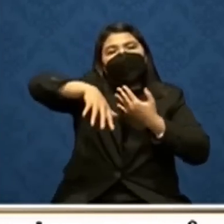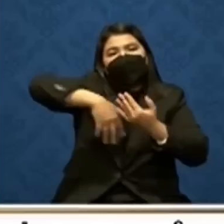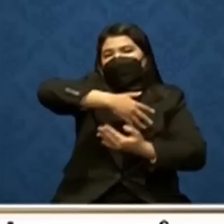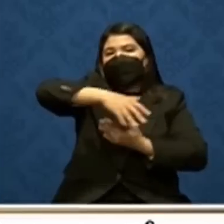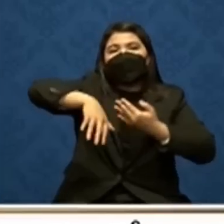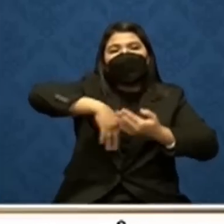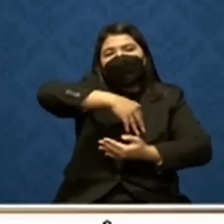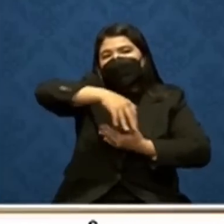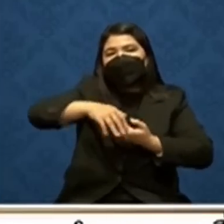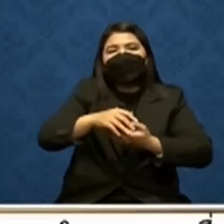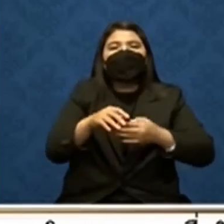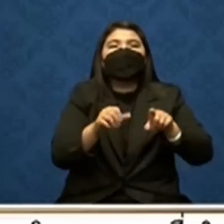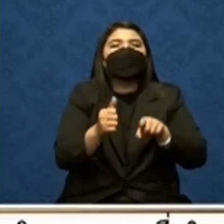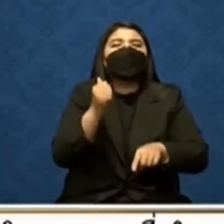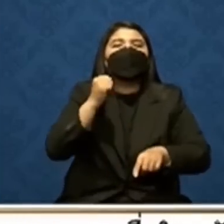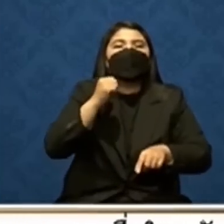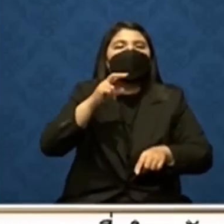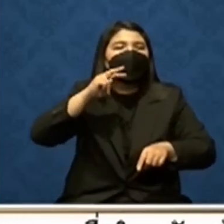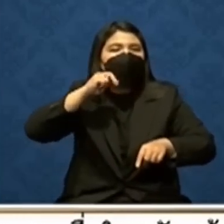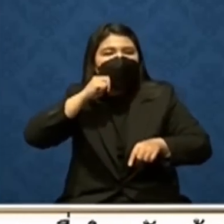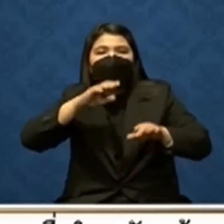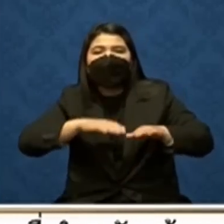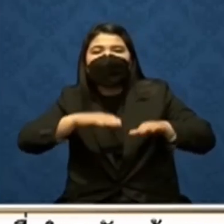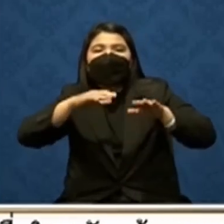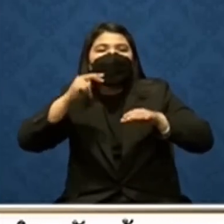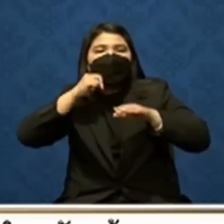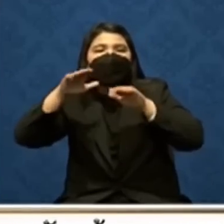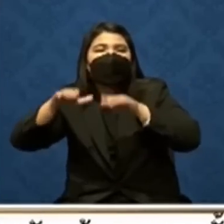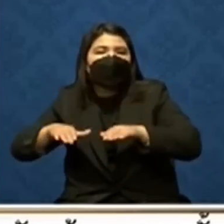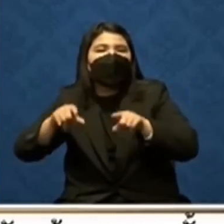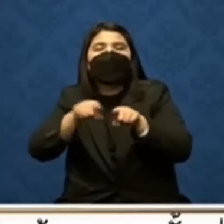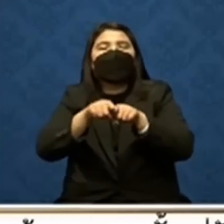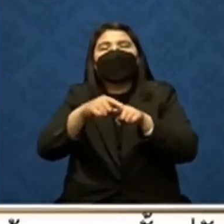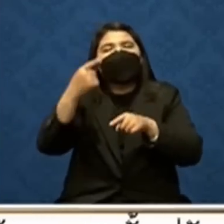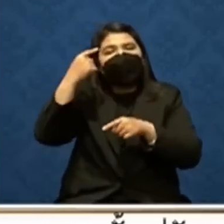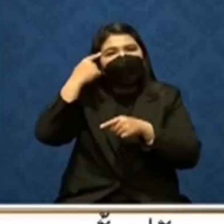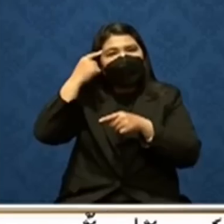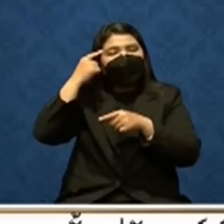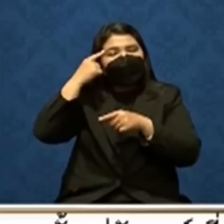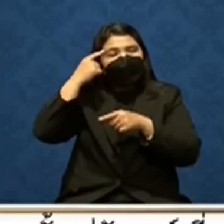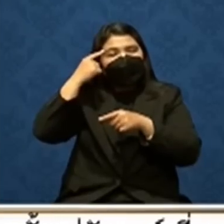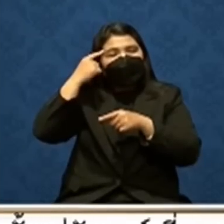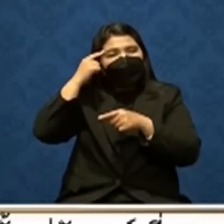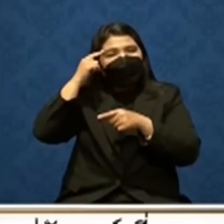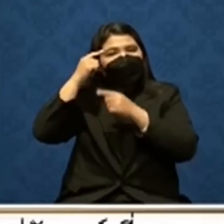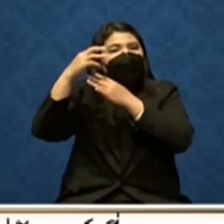นน้ำมีขึ้นก็มีลง น้มีลงก็มีขึ้นปเทศไทยจะกลับมามคามหวงอีกครั้งหนึงได้ต้อง